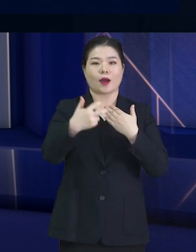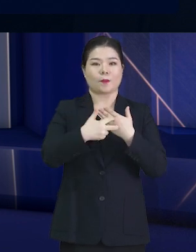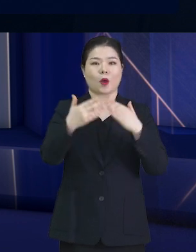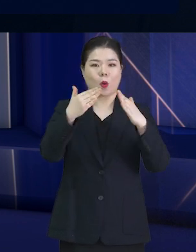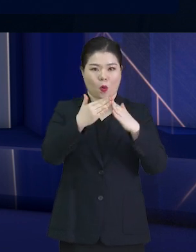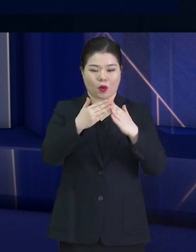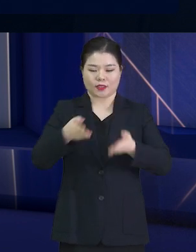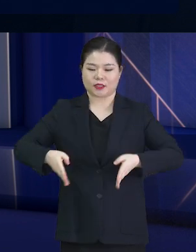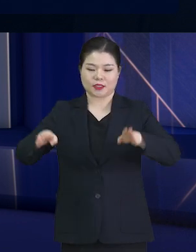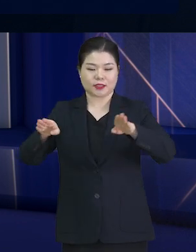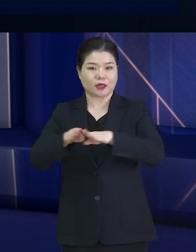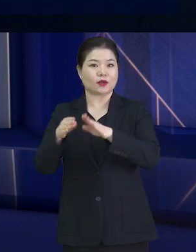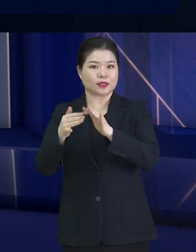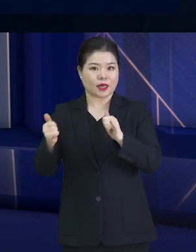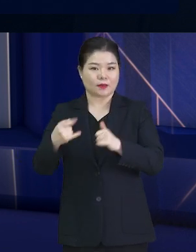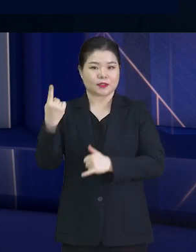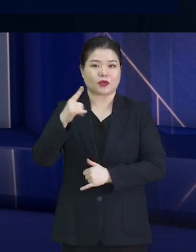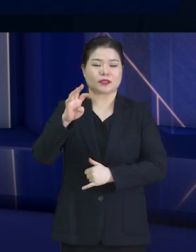요양병원과 시설의 대상자